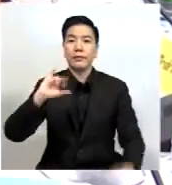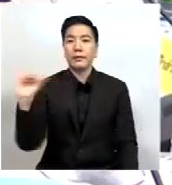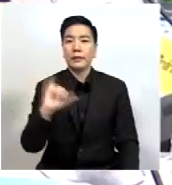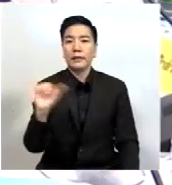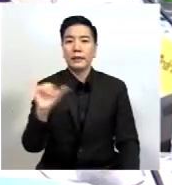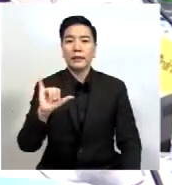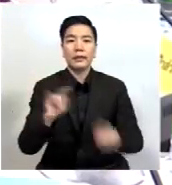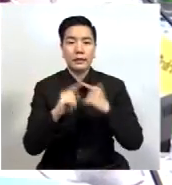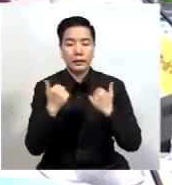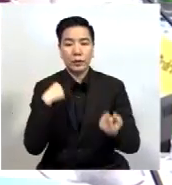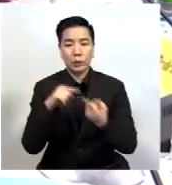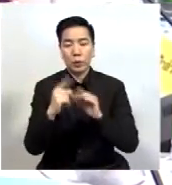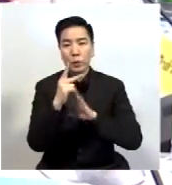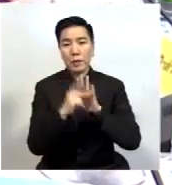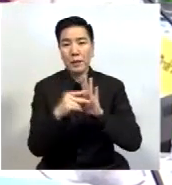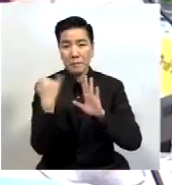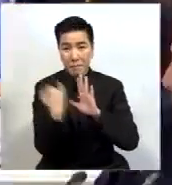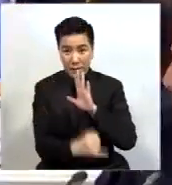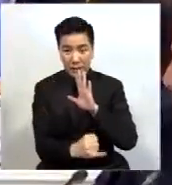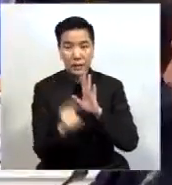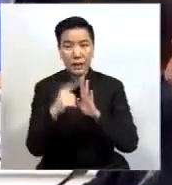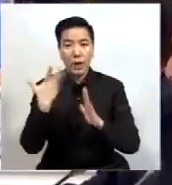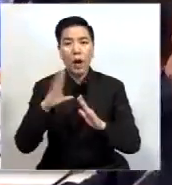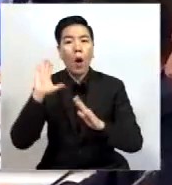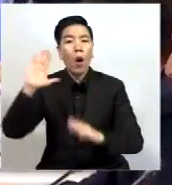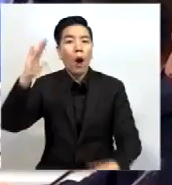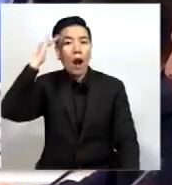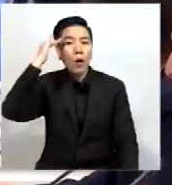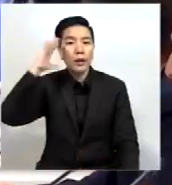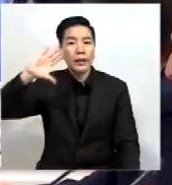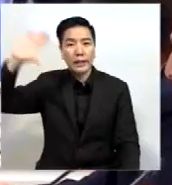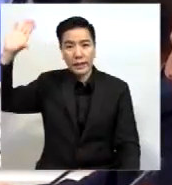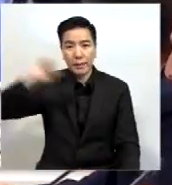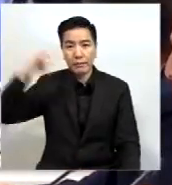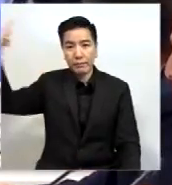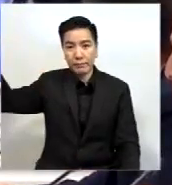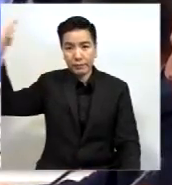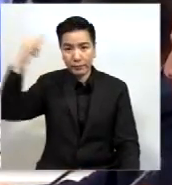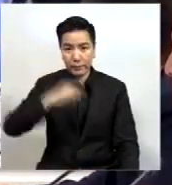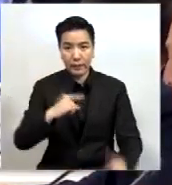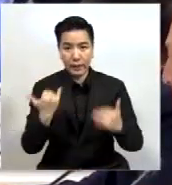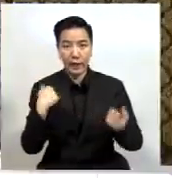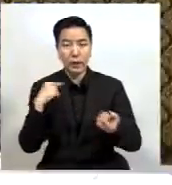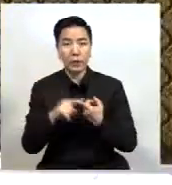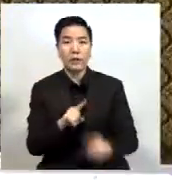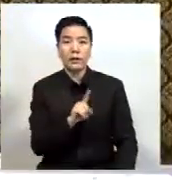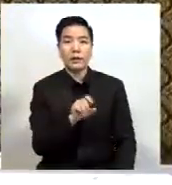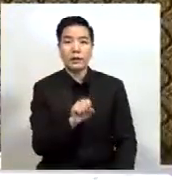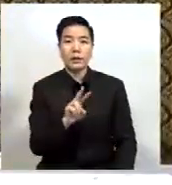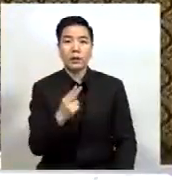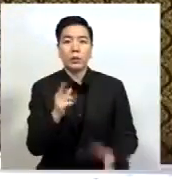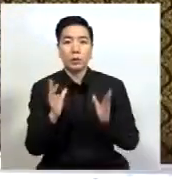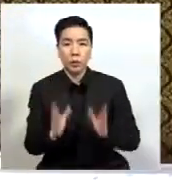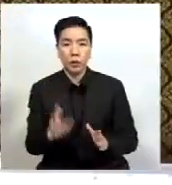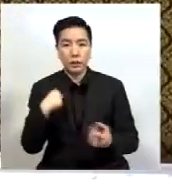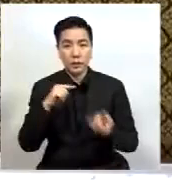นี้เนี่ยมีแรงงานผิดกฎหมายที่จะเดินทางมาจากเกาหลีใต้นะคะรวมๆแล้วประมาณ 120,000 คนซึ่ง